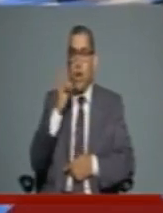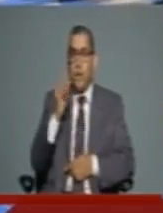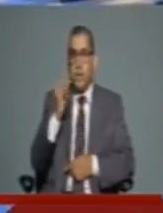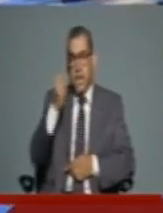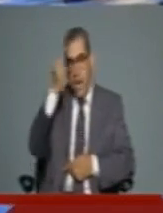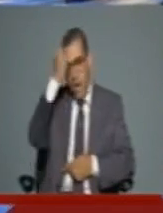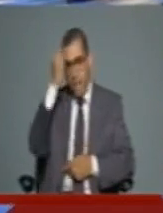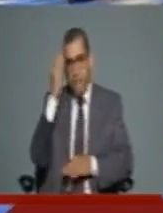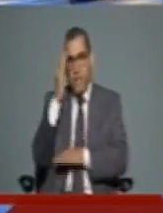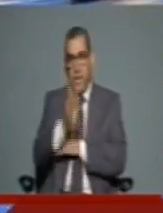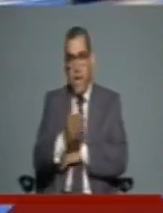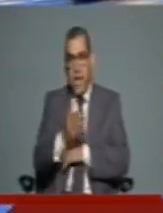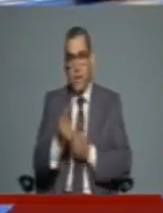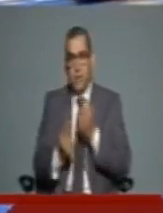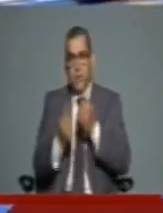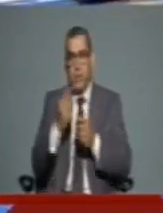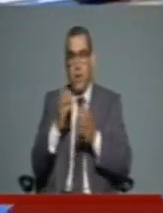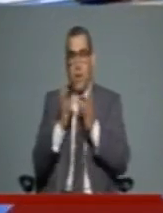650,000 فدان بنجر،